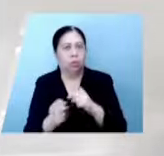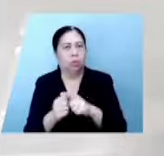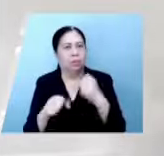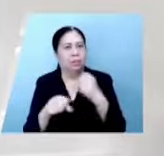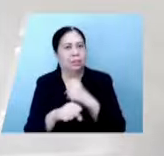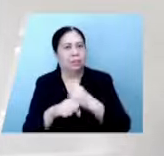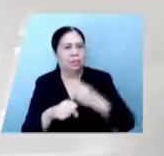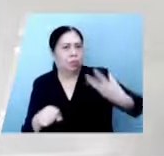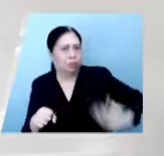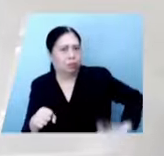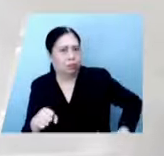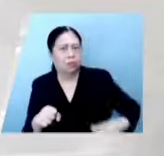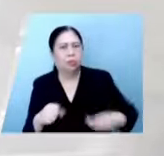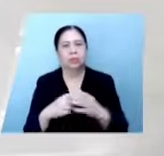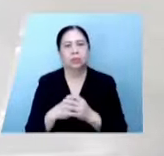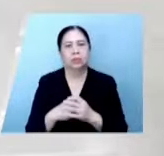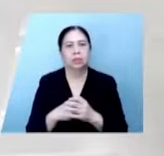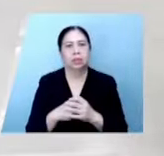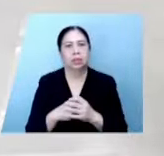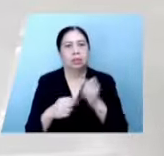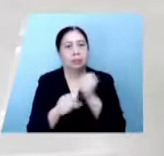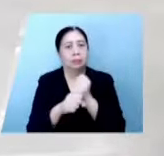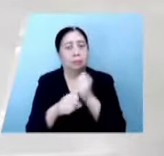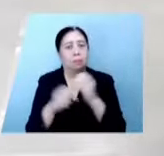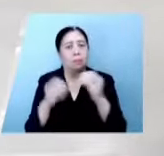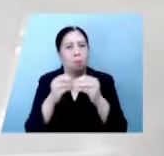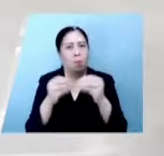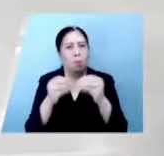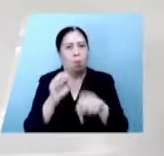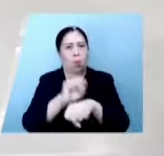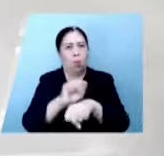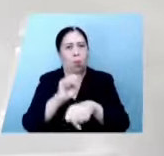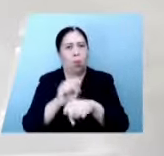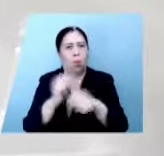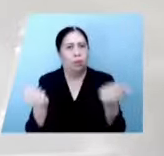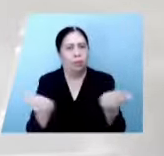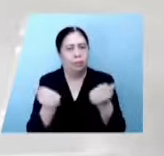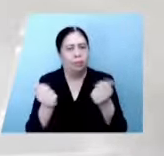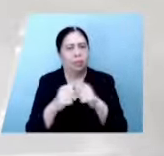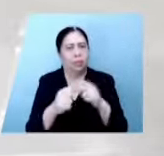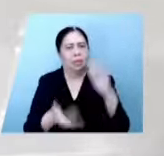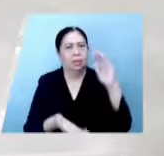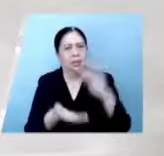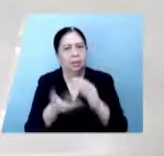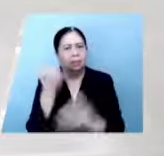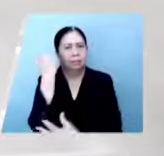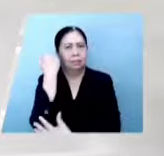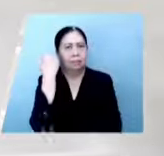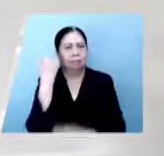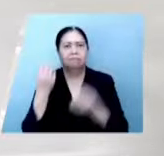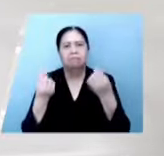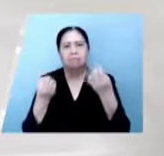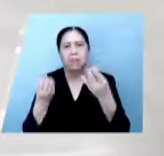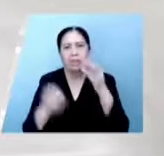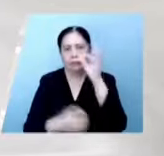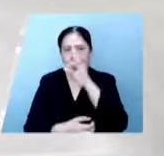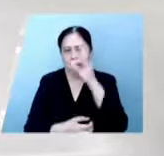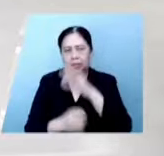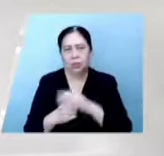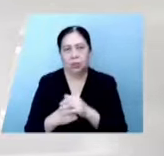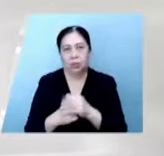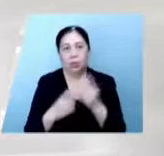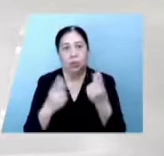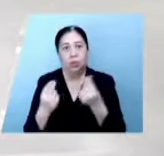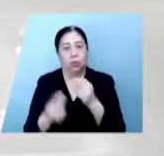katiwalian at korupsyon, paglikha ng mas maraming trabaho at pagbabawas sa kahirapan ng maraming Pilipino. Isinagawa po